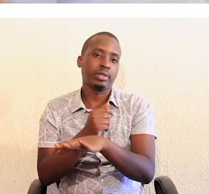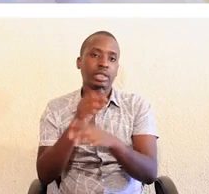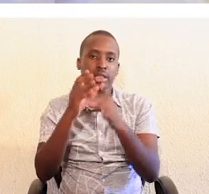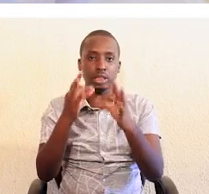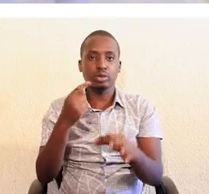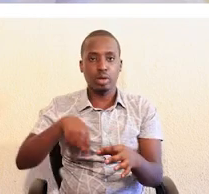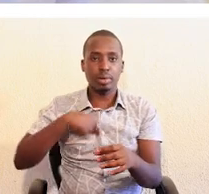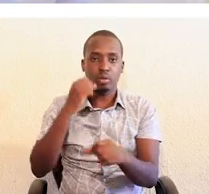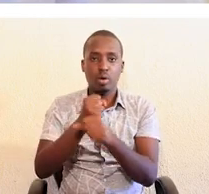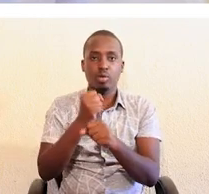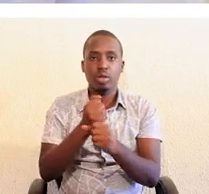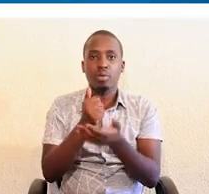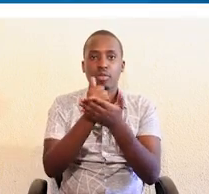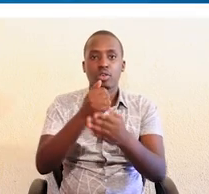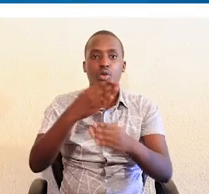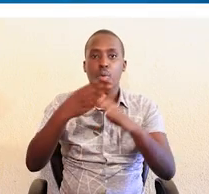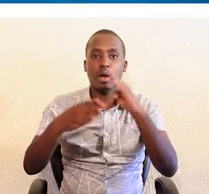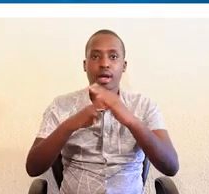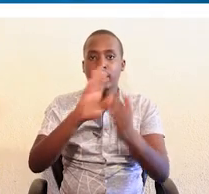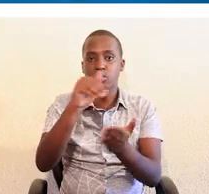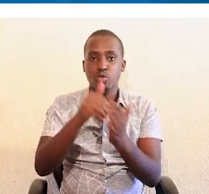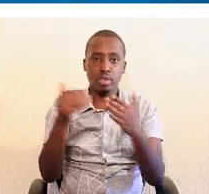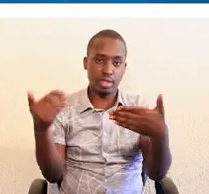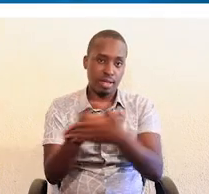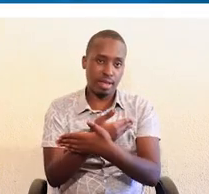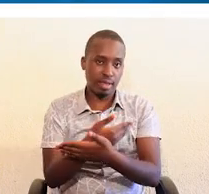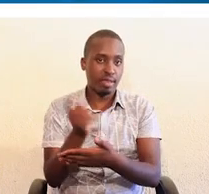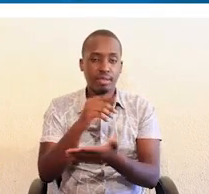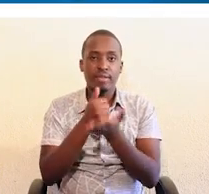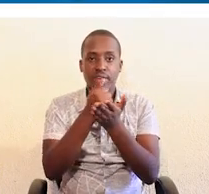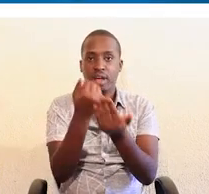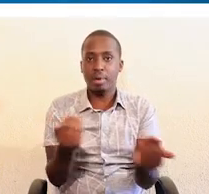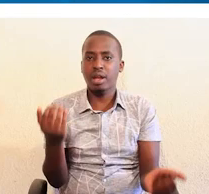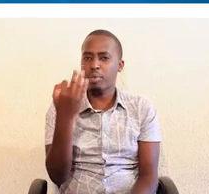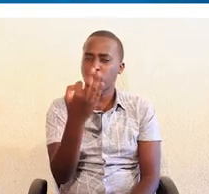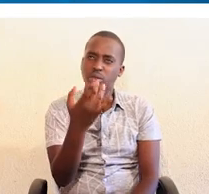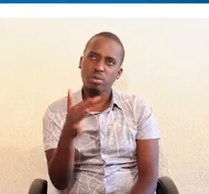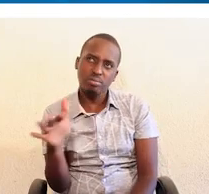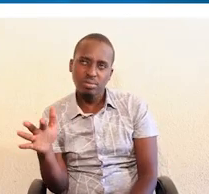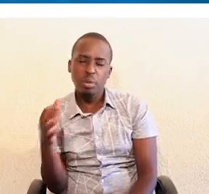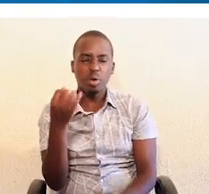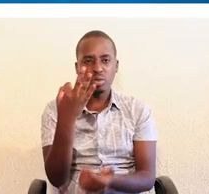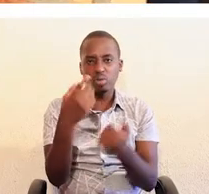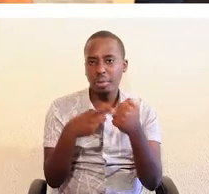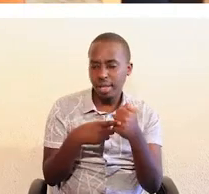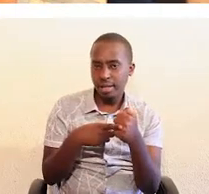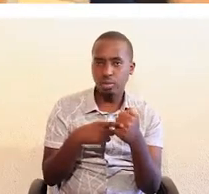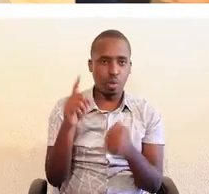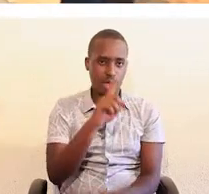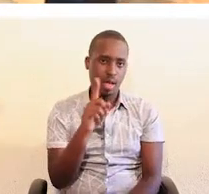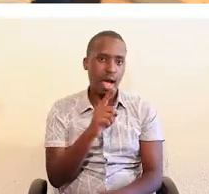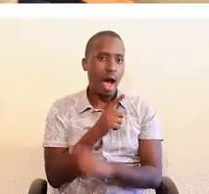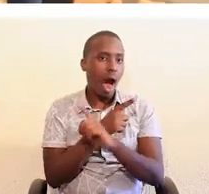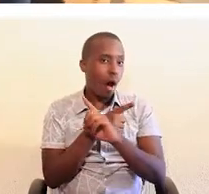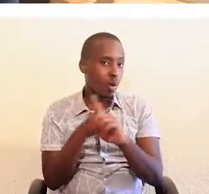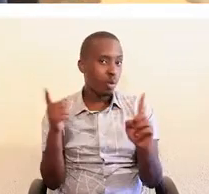zikajya muri cya kigo hakabarimo abantu bafite ubumenyi abana noneho bakajya baza ari benshi bakazagabwa serivisi